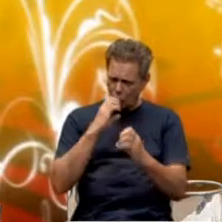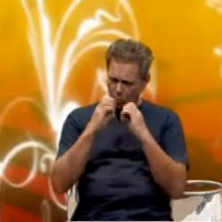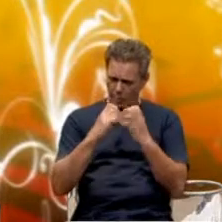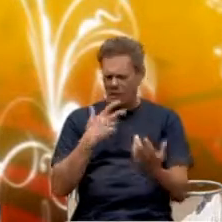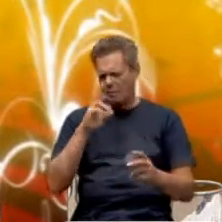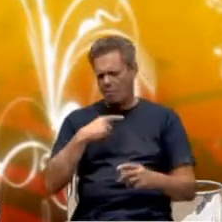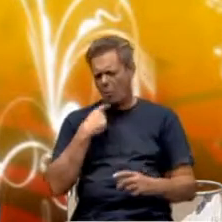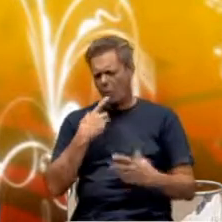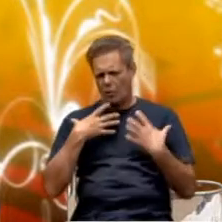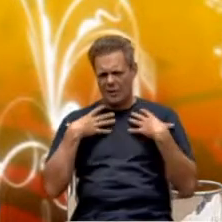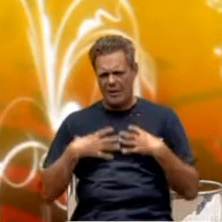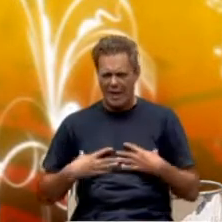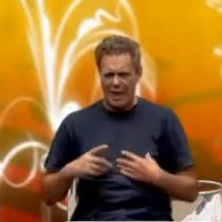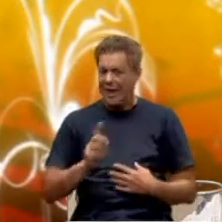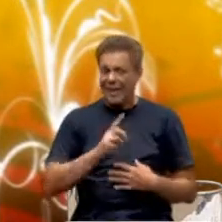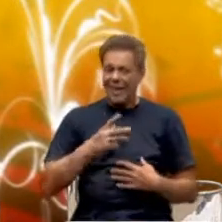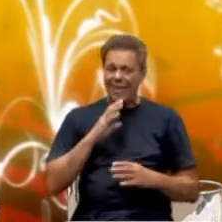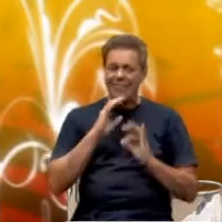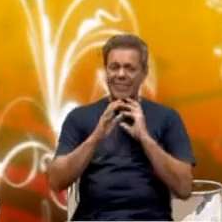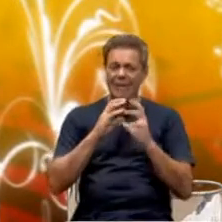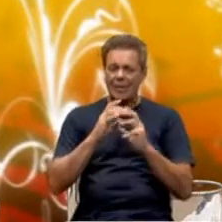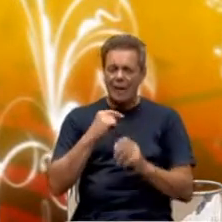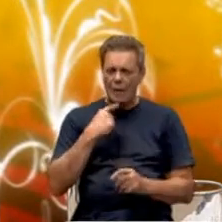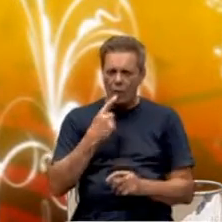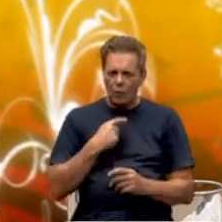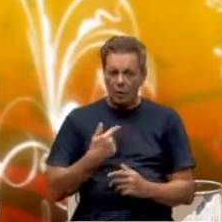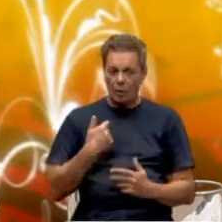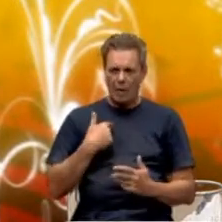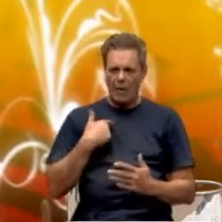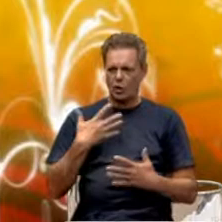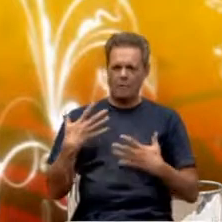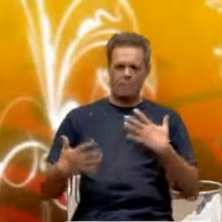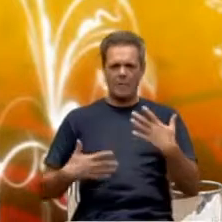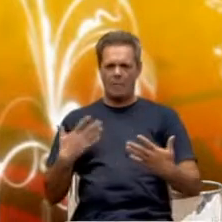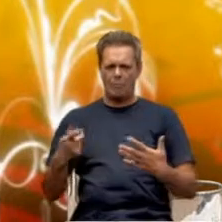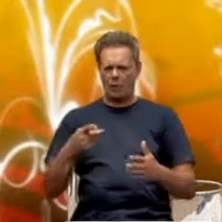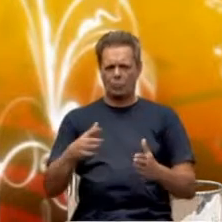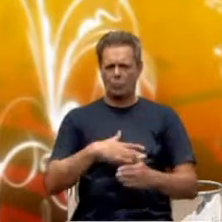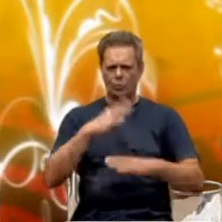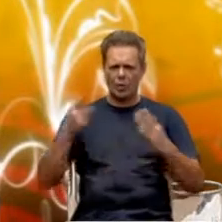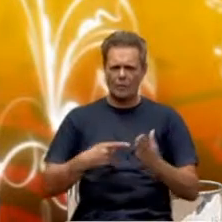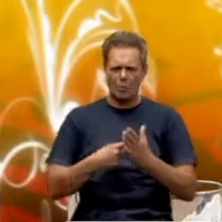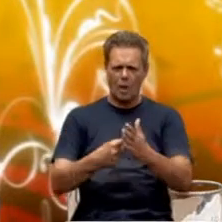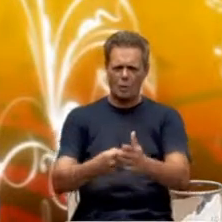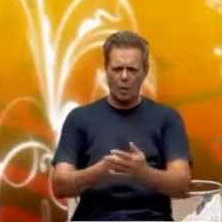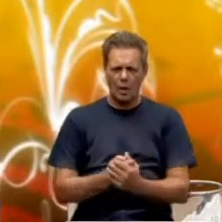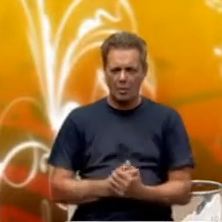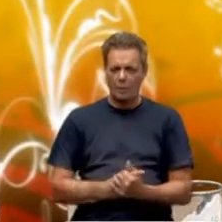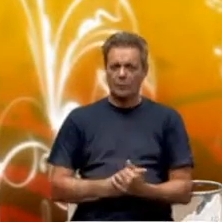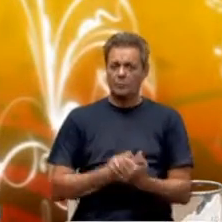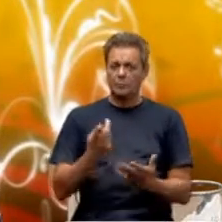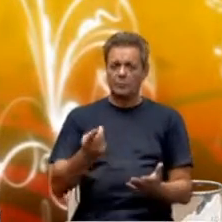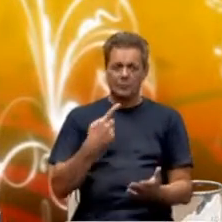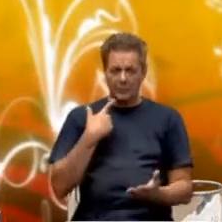tijela, neverbalni govor, jel tako, i govor naše mimike. To sve pokazuje, vidite. Ili vas iritira kad ja jako mašem s rukama?